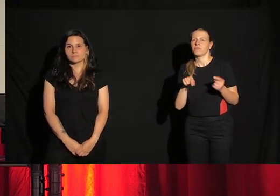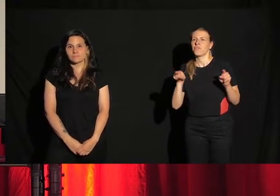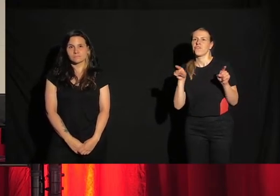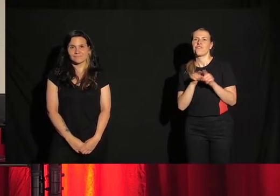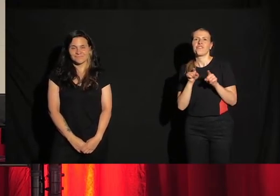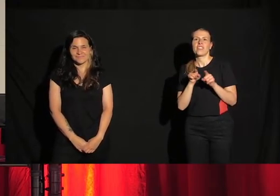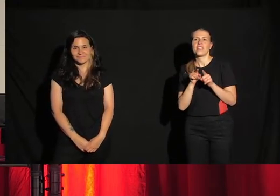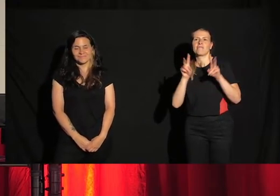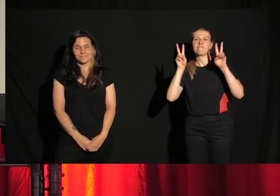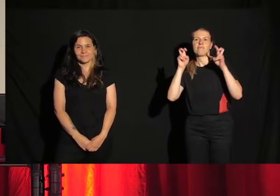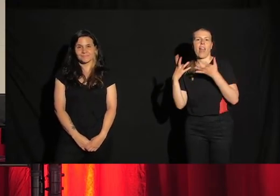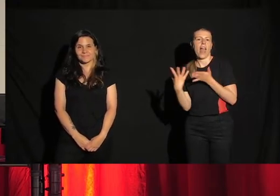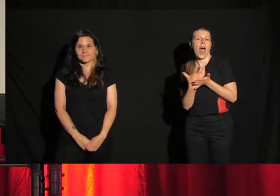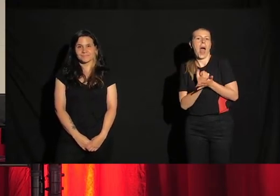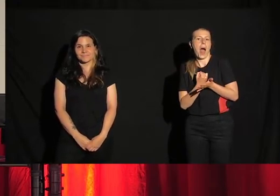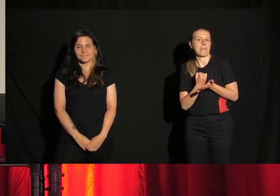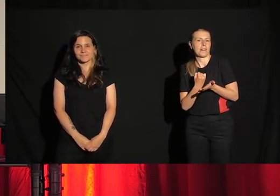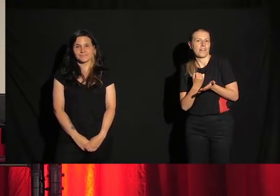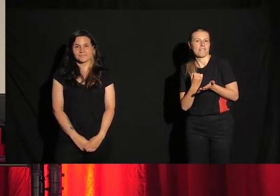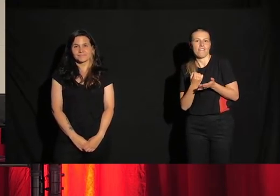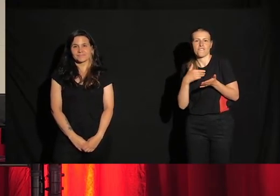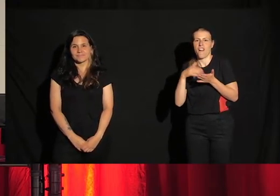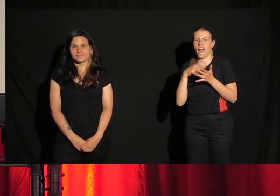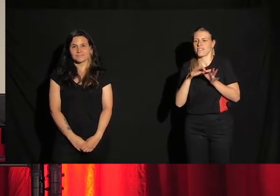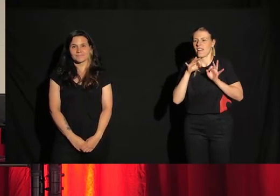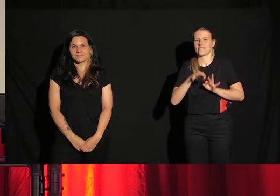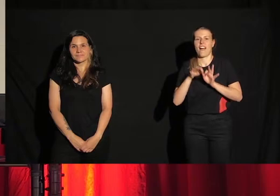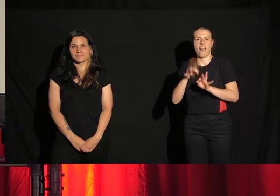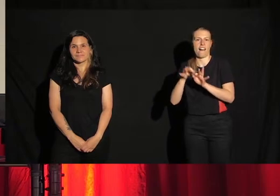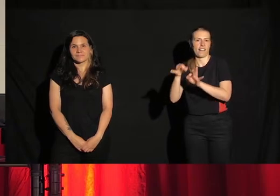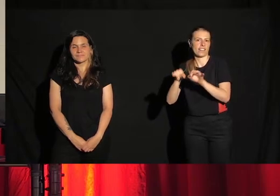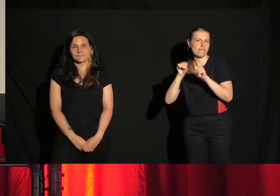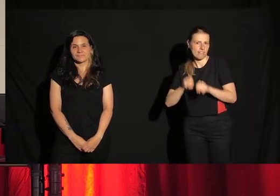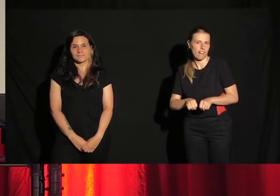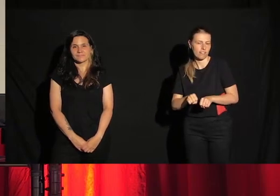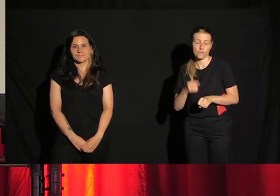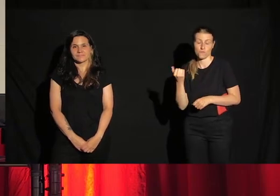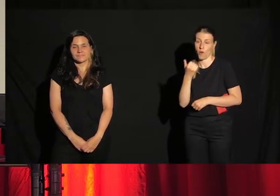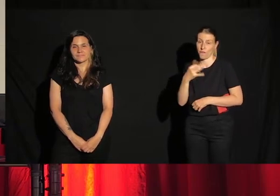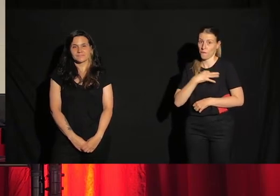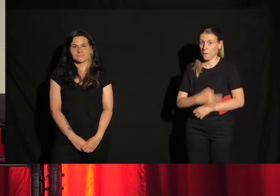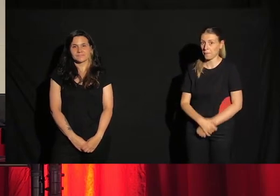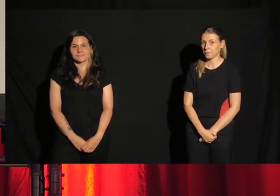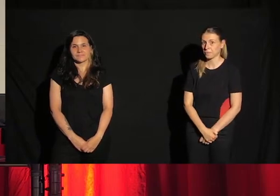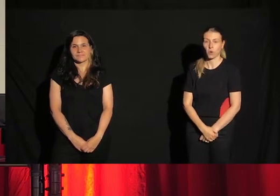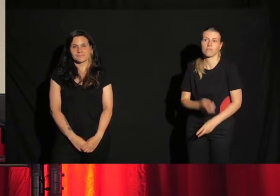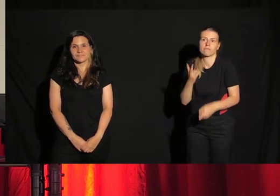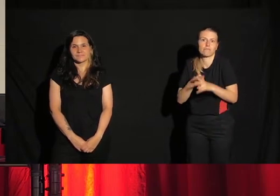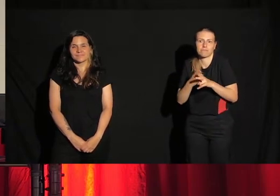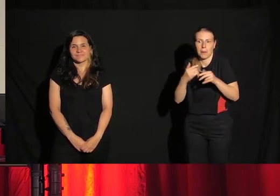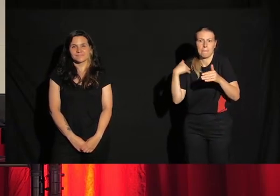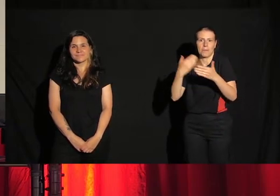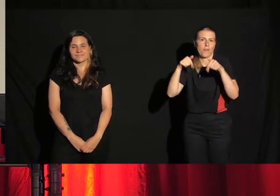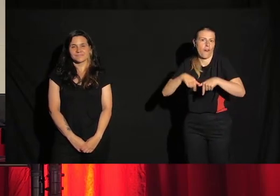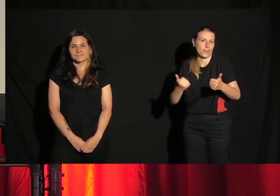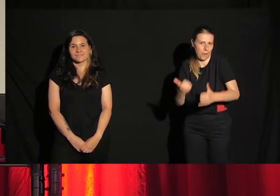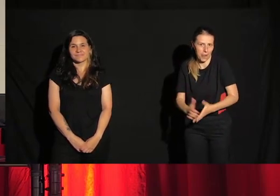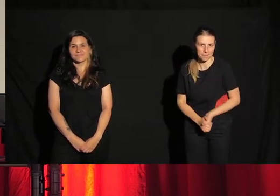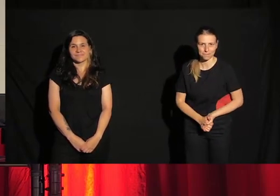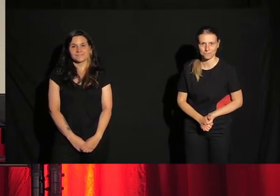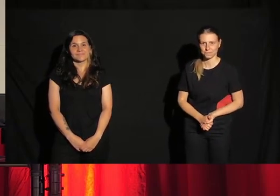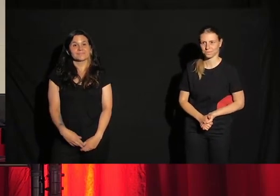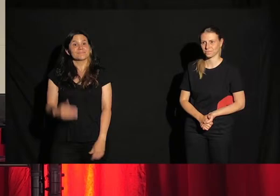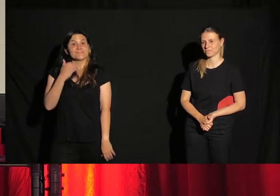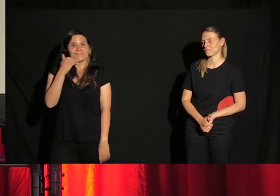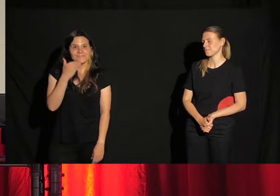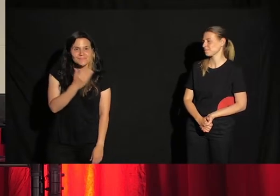wie ein Erbe quasi, was ich weitertragen konnte. Das war wirklich toll. Oder ist wirklich toll. Ich danke euch so sehr. Ich